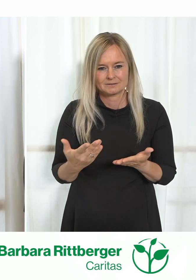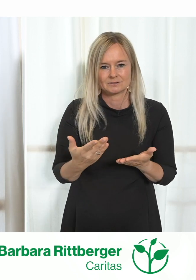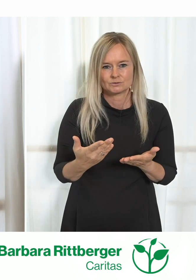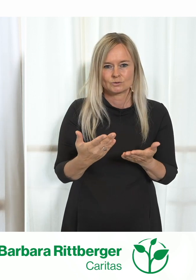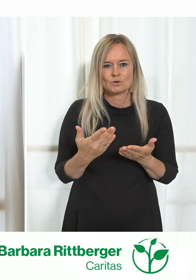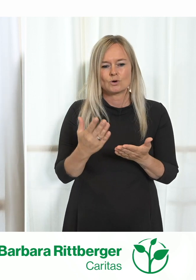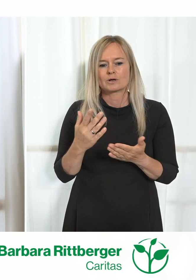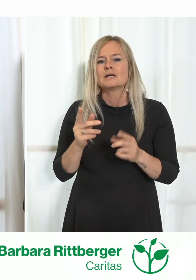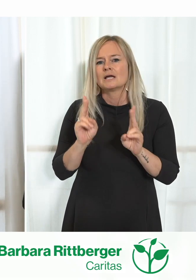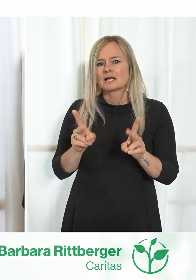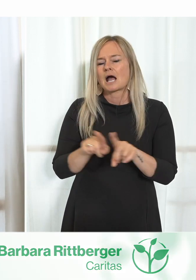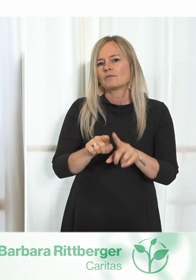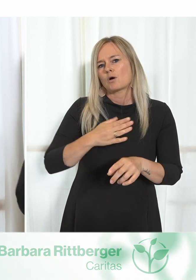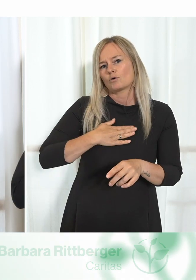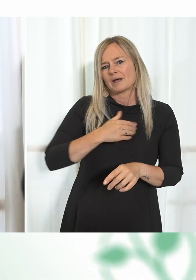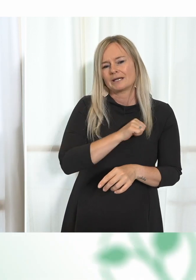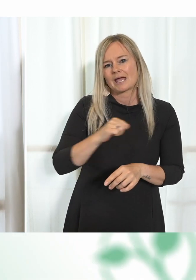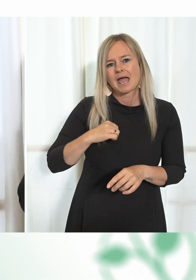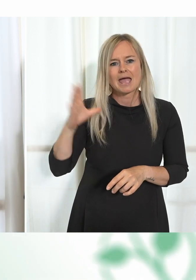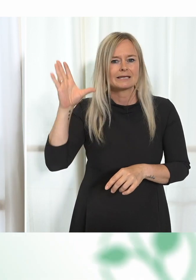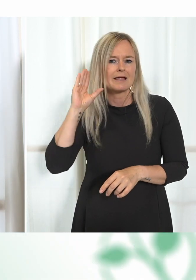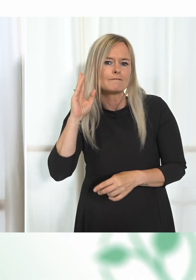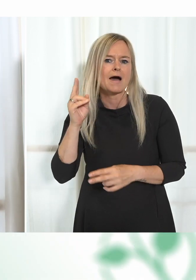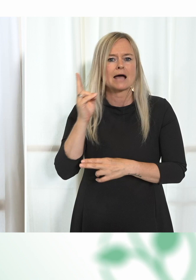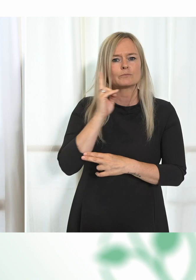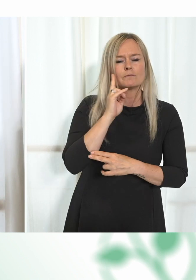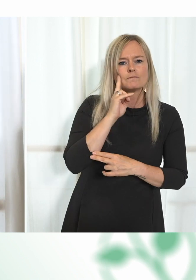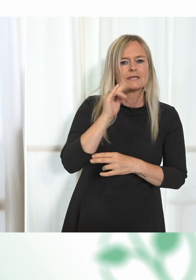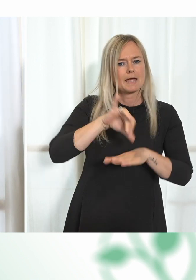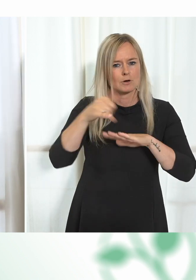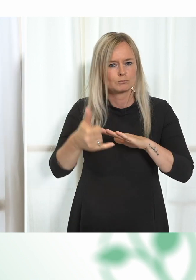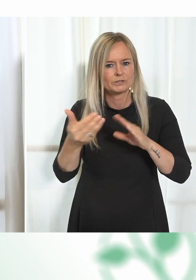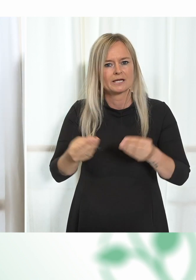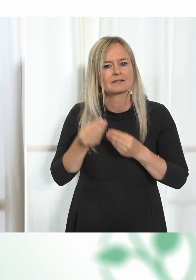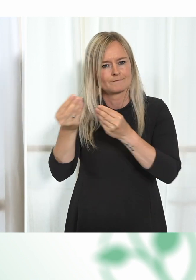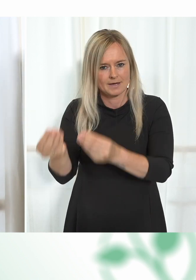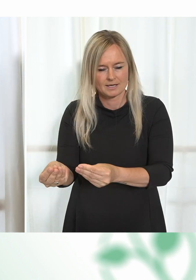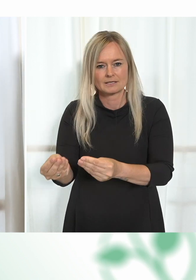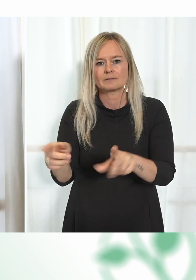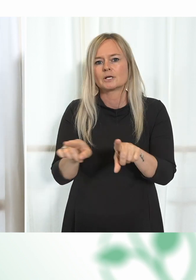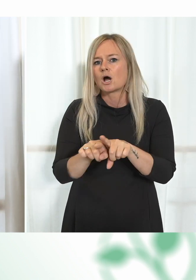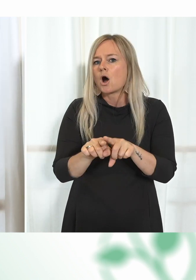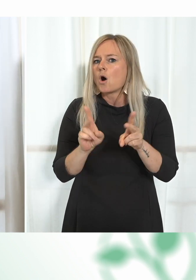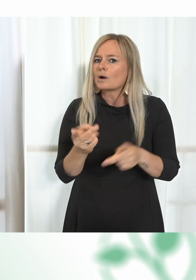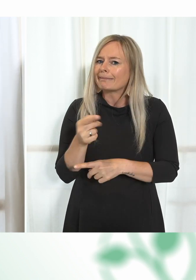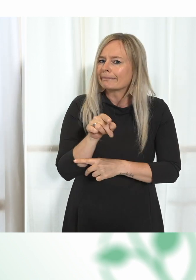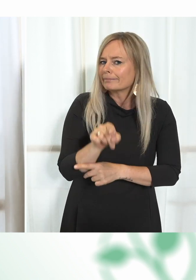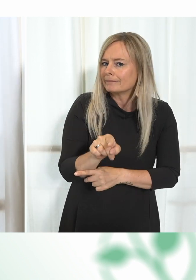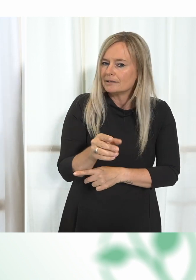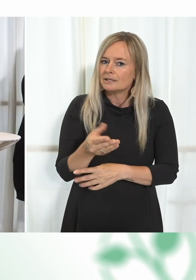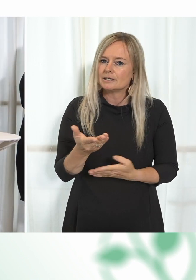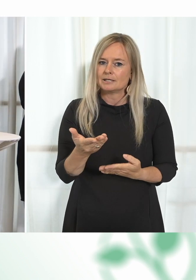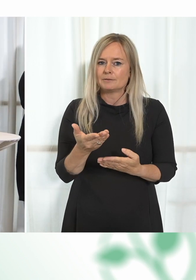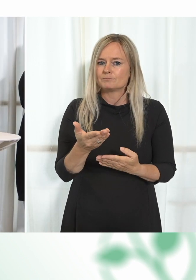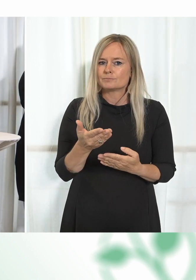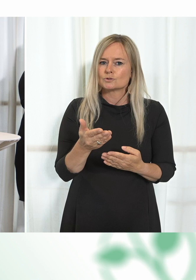arbeite, kann ich auch meine Erfahrungen an verschiedene Firmen und Projekte weitergeben. Auch kann ich Tipps für eine